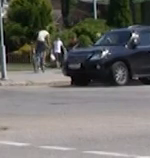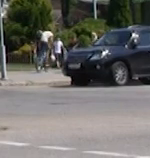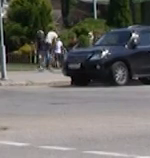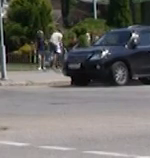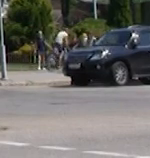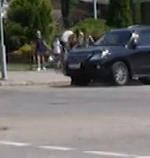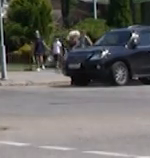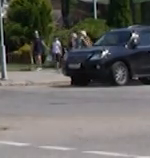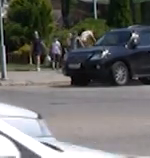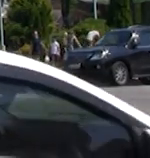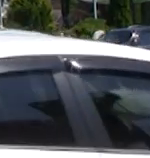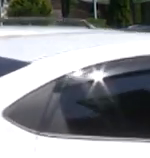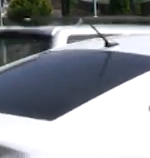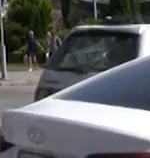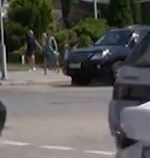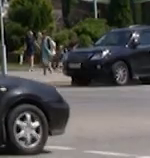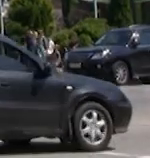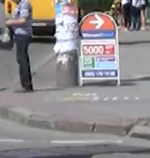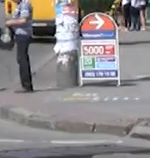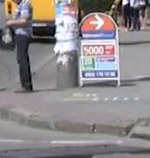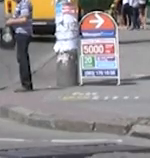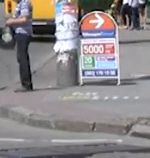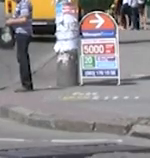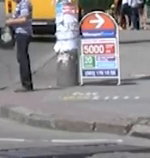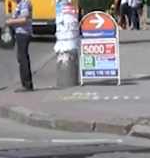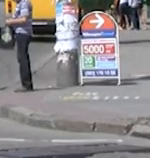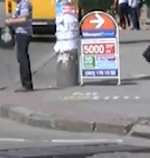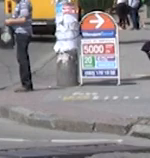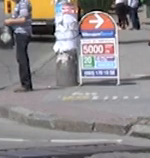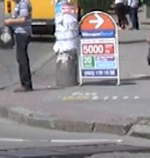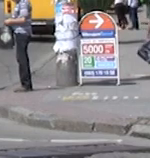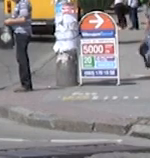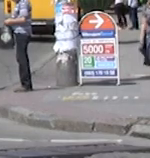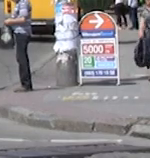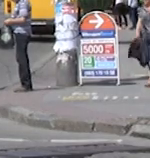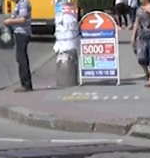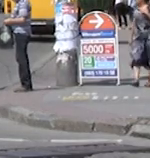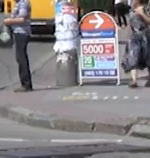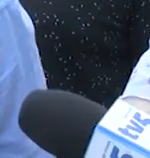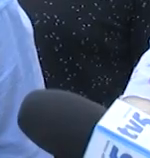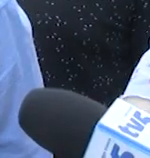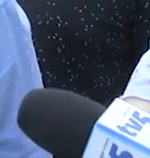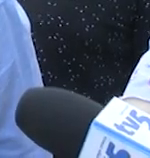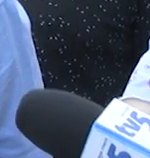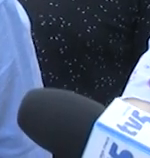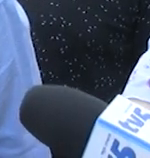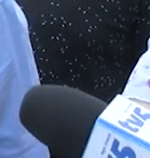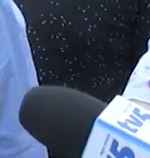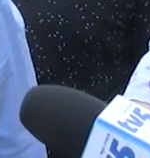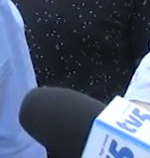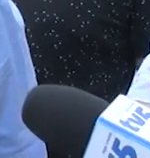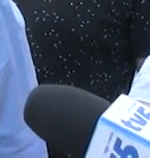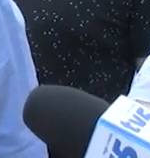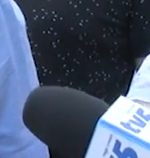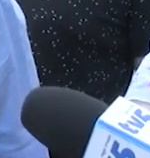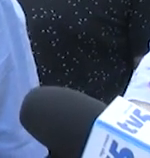Незалежність України, через Рекордну, в залежності від напрямків, знову ж із виїздом на Соборний. України через Рекордну, в